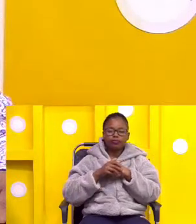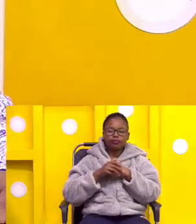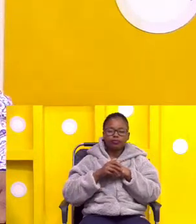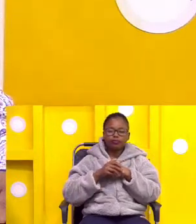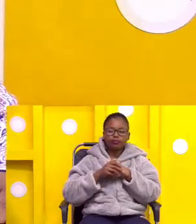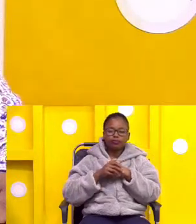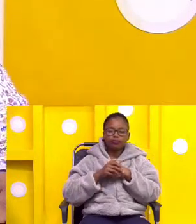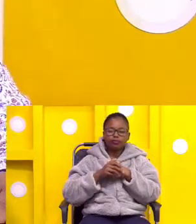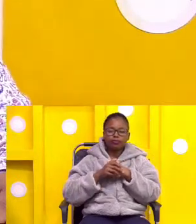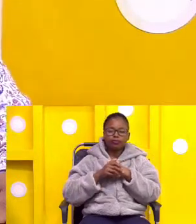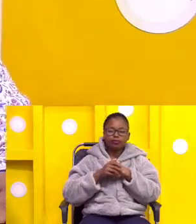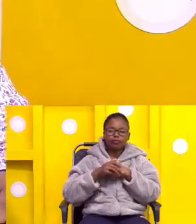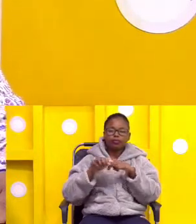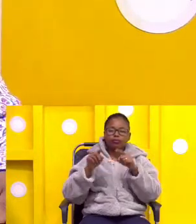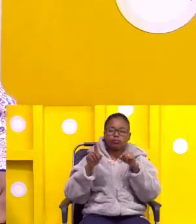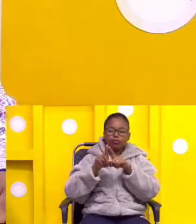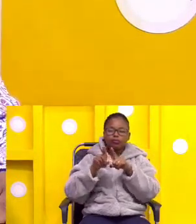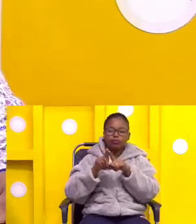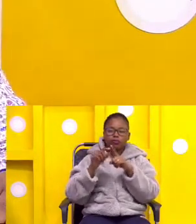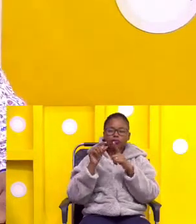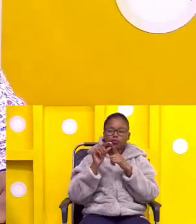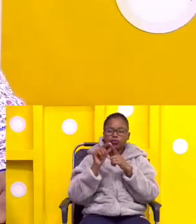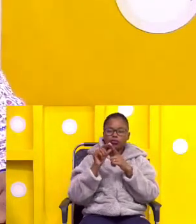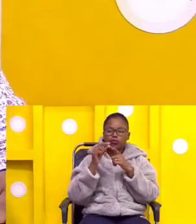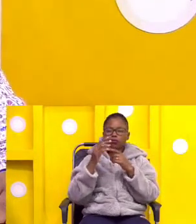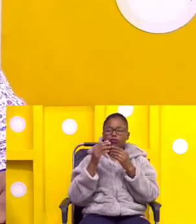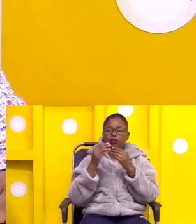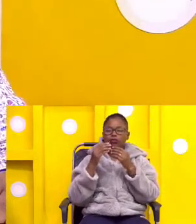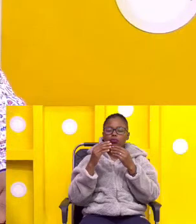Hada siugo itarahoha.